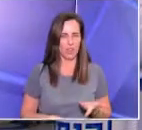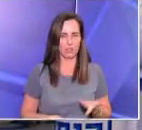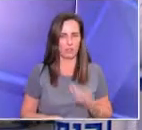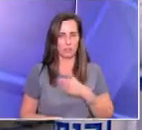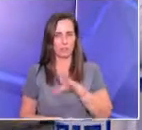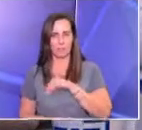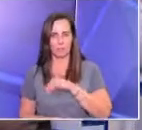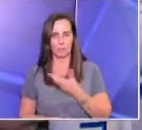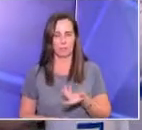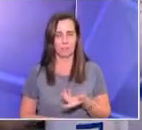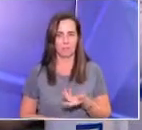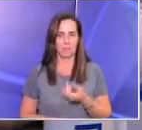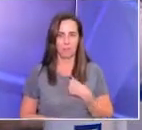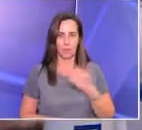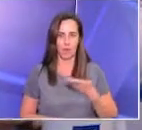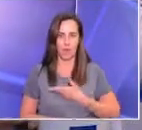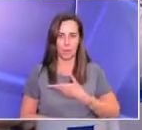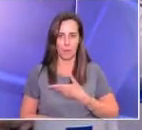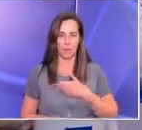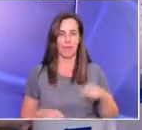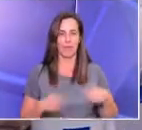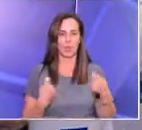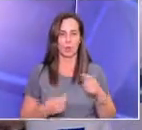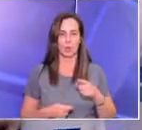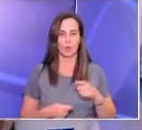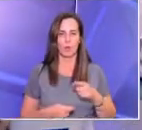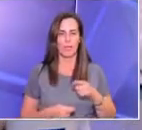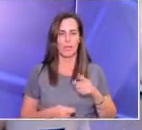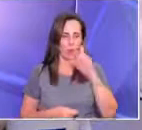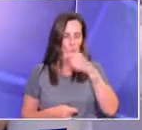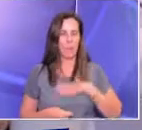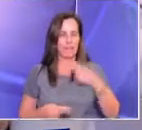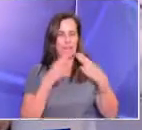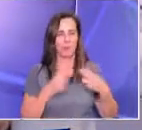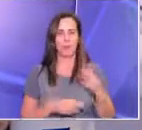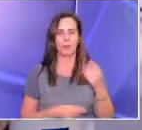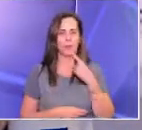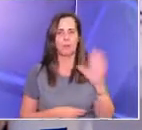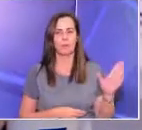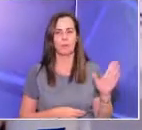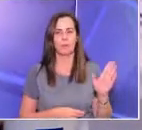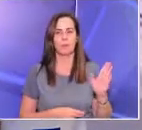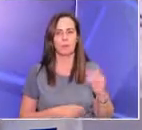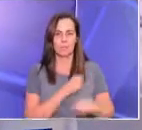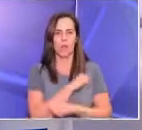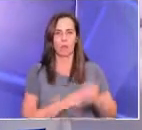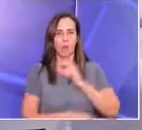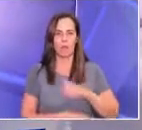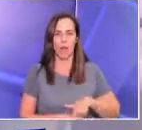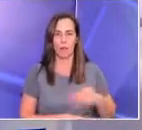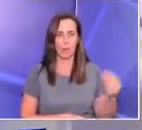מסכים. אתה מסכים? אני מסכים. אני לא אקבל את תיק החינוך, כי חולדאי הוא נקמן, הוא רוצה לנקום. מה הוא יתן? יגיד לו, בוטי. קודם כל, סגן ראש העיר.